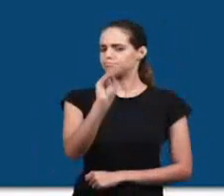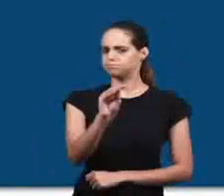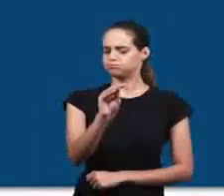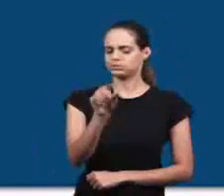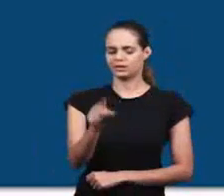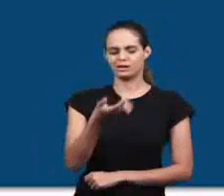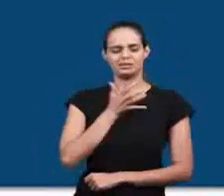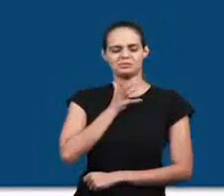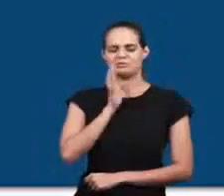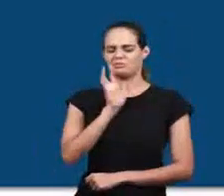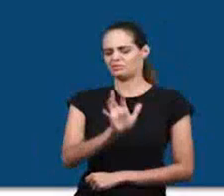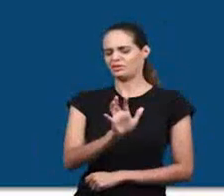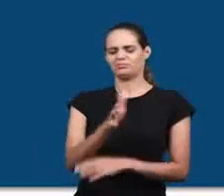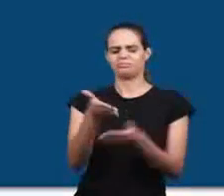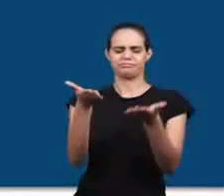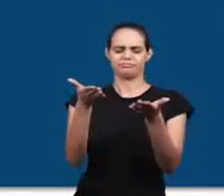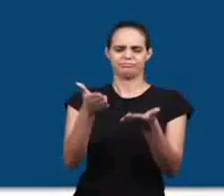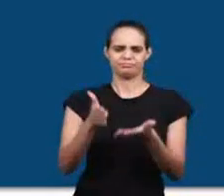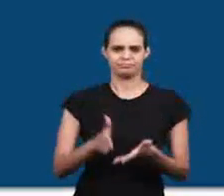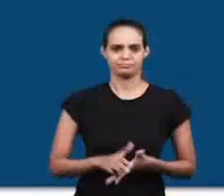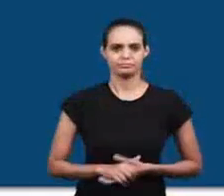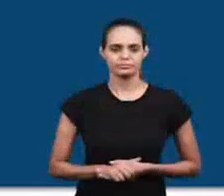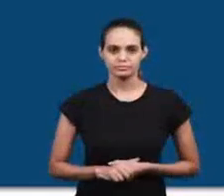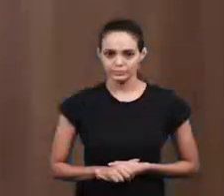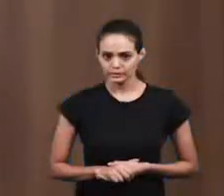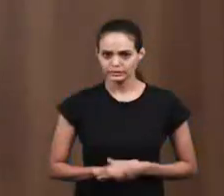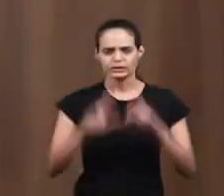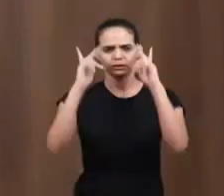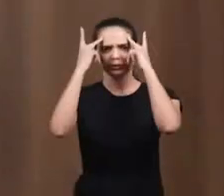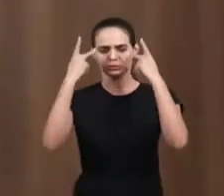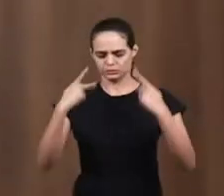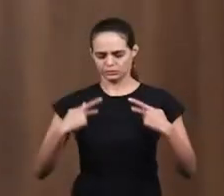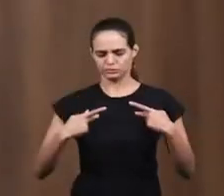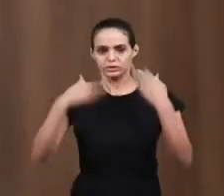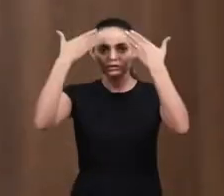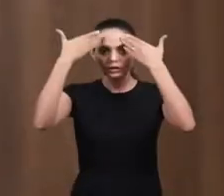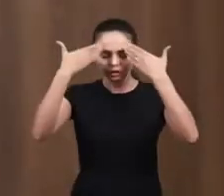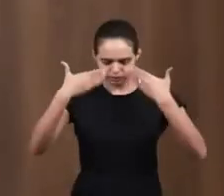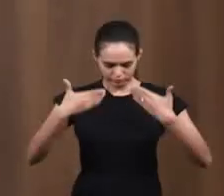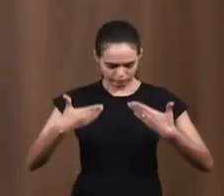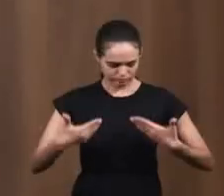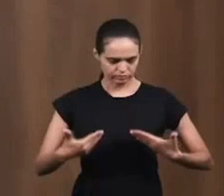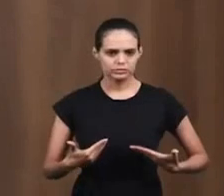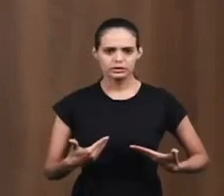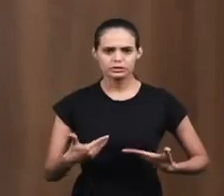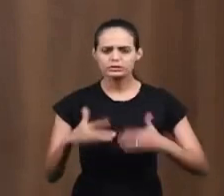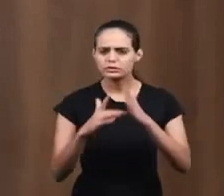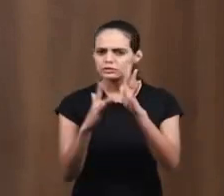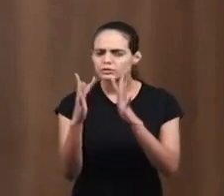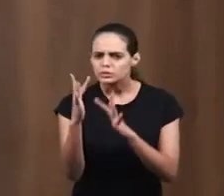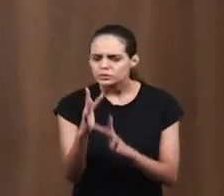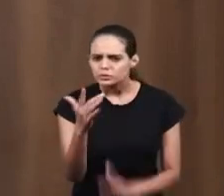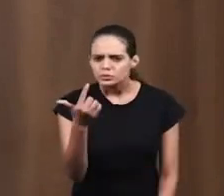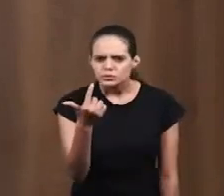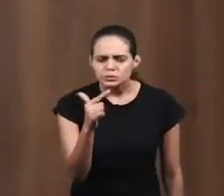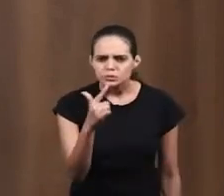Darum haben wir ihn für nichts geachtet. Menschlich gesehen, in